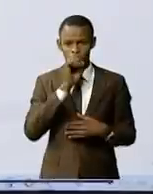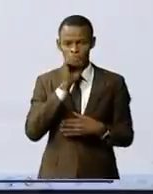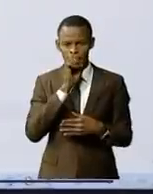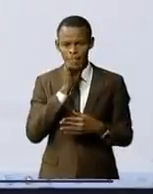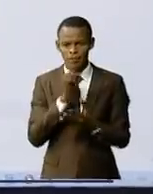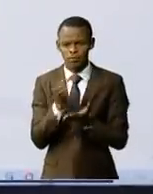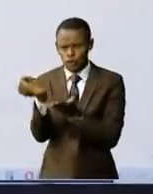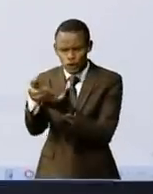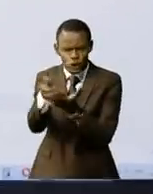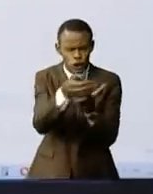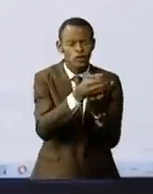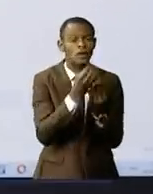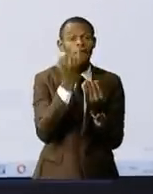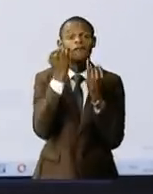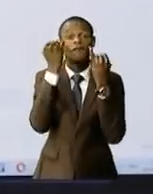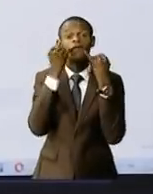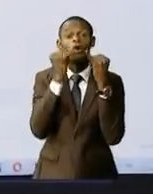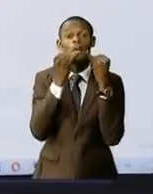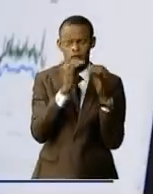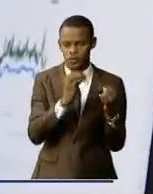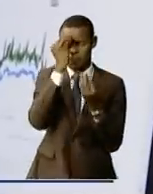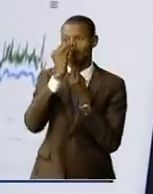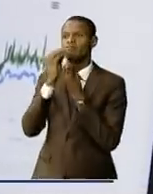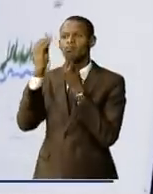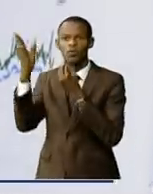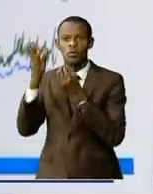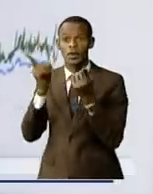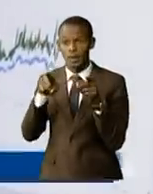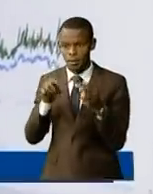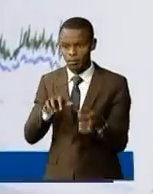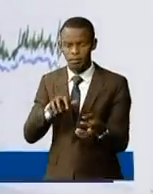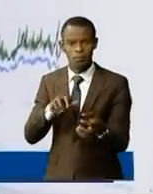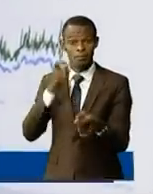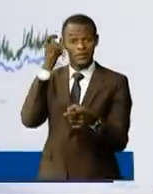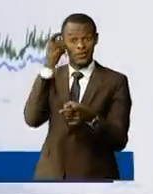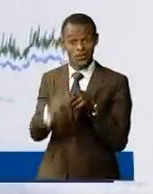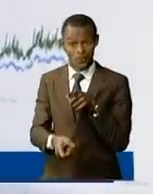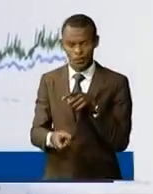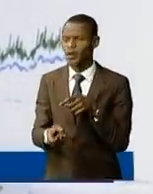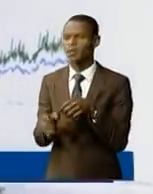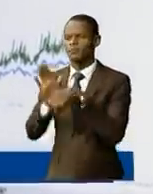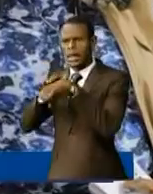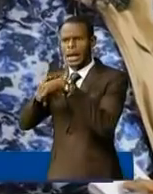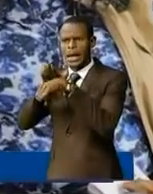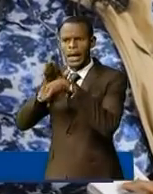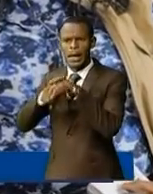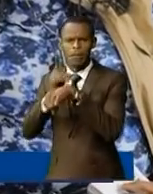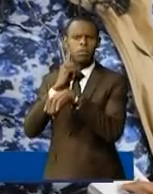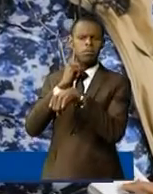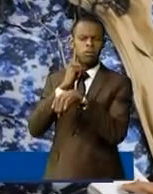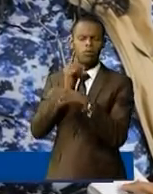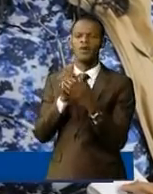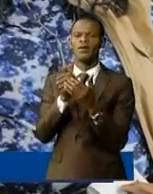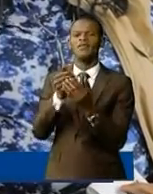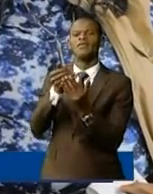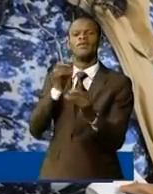instruments connectés au serveur forment le système d'alerte précoce. Pour se faire une idée exacte, les journalistes ont exploré